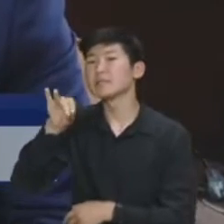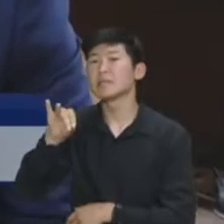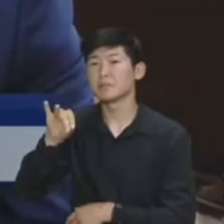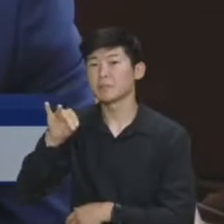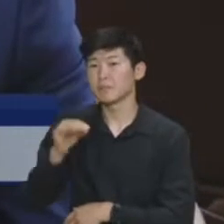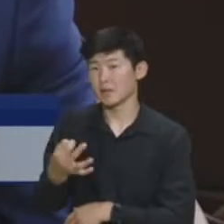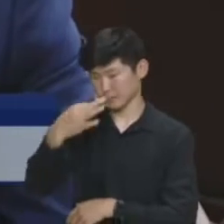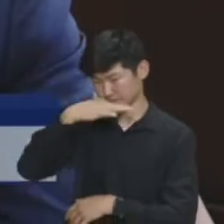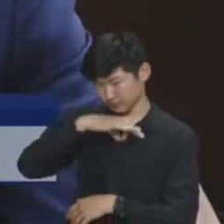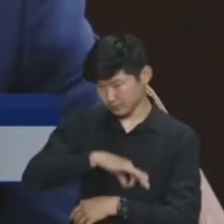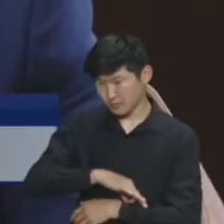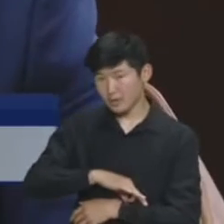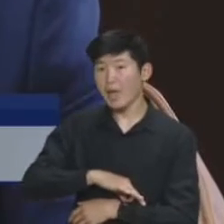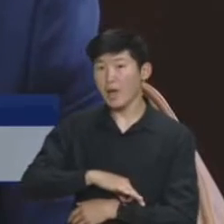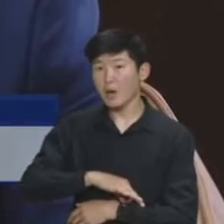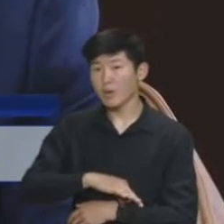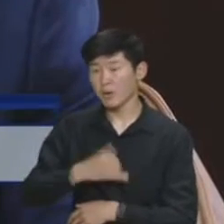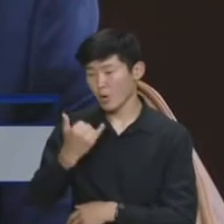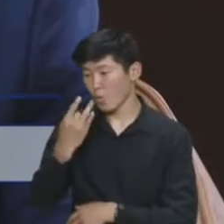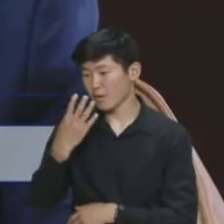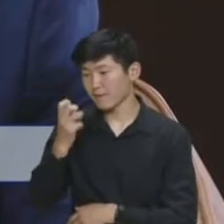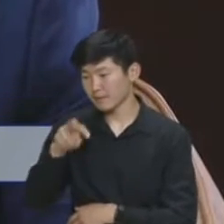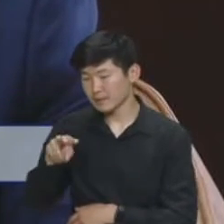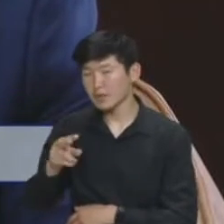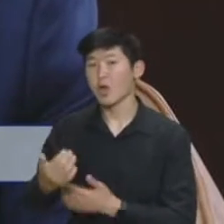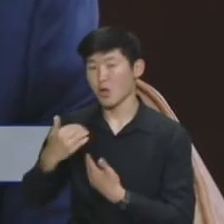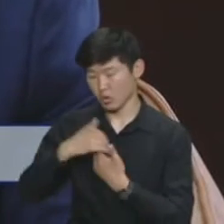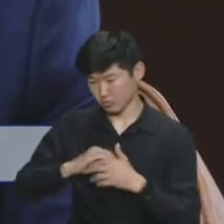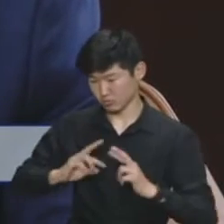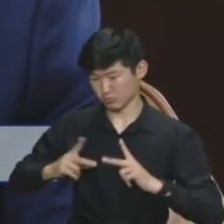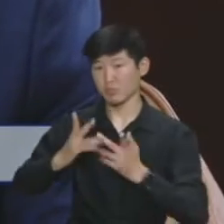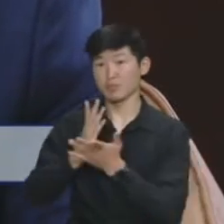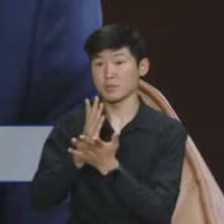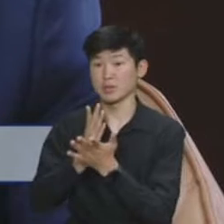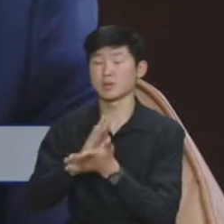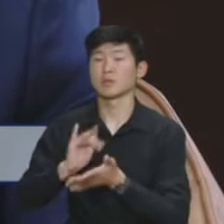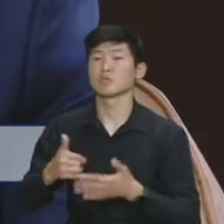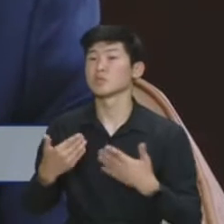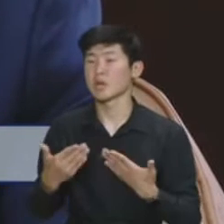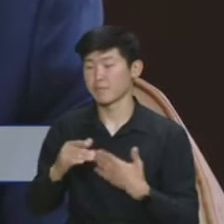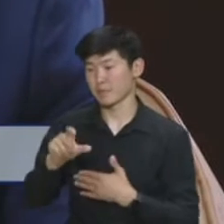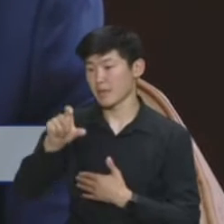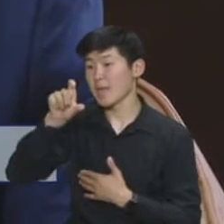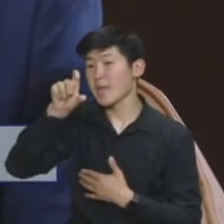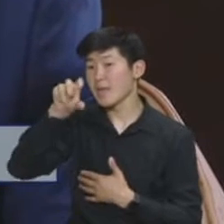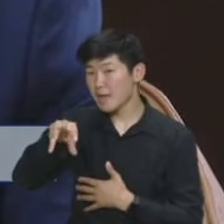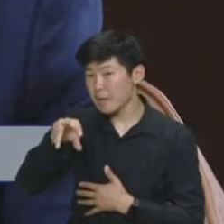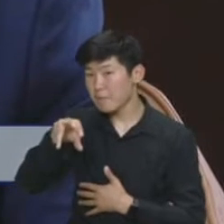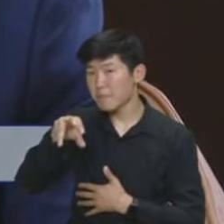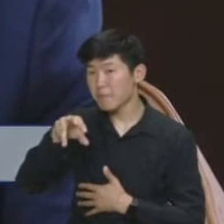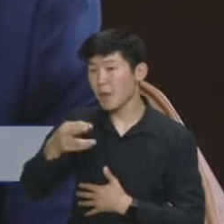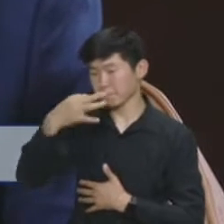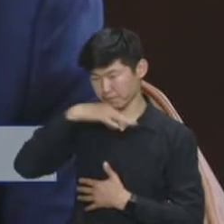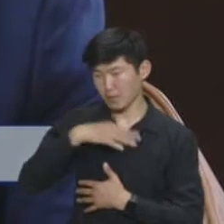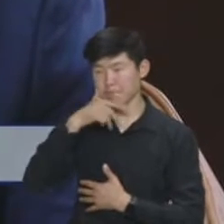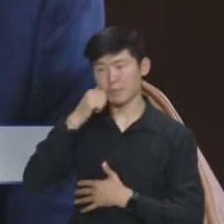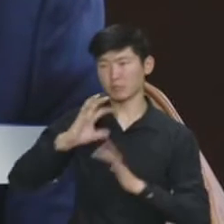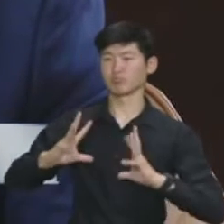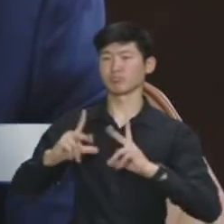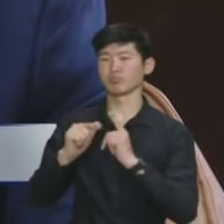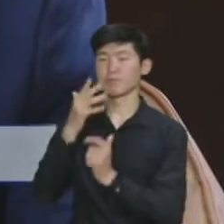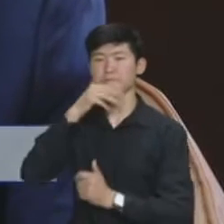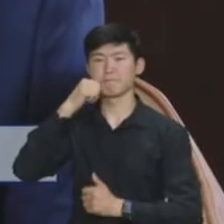ороод тодорхой хэмжээний одоо ургалт ороод тэгээд нөлөө үзүүлж байгаа шүү. Тийм болохоор ийм болон хүний биед сайн гэсэн тийм ойлголт байж